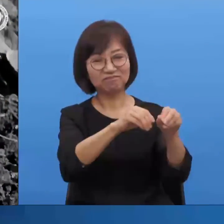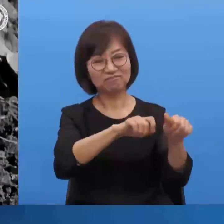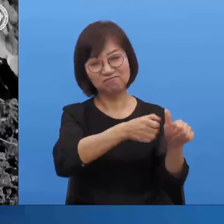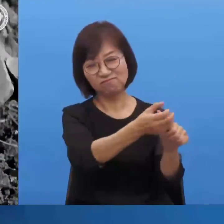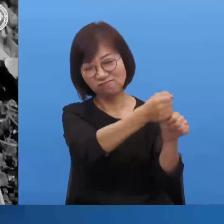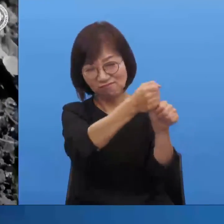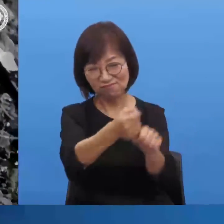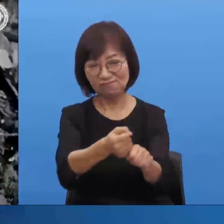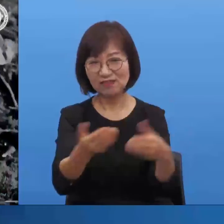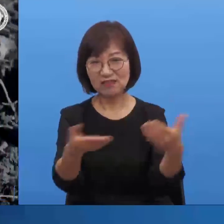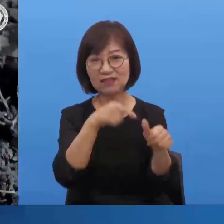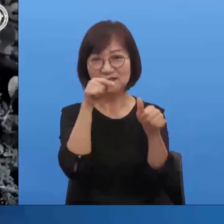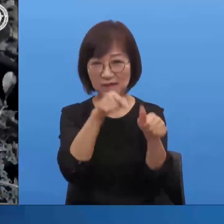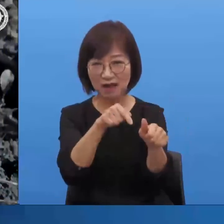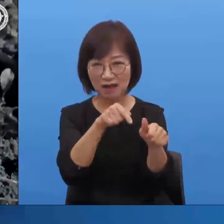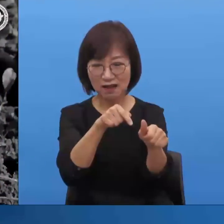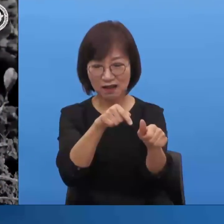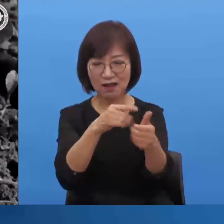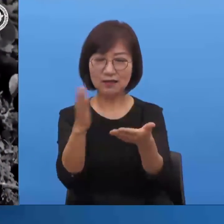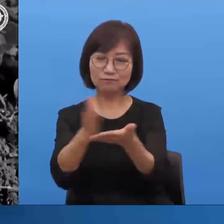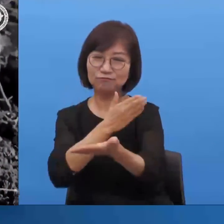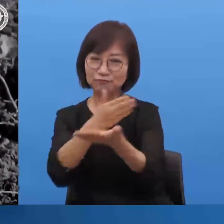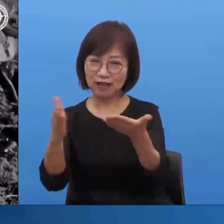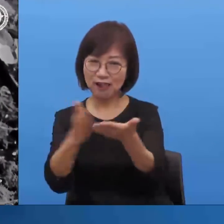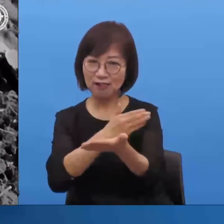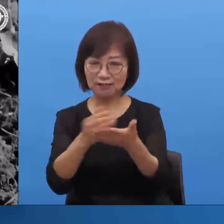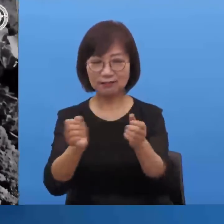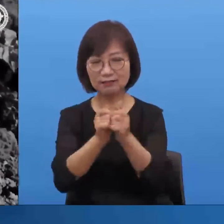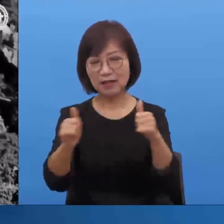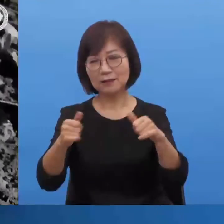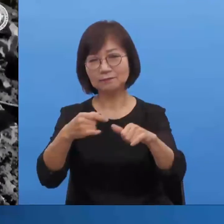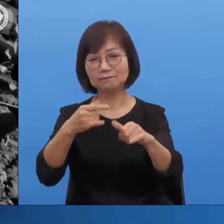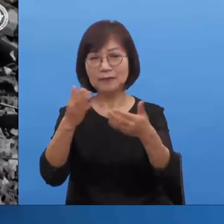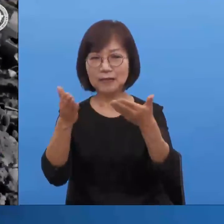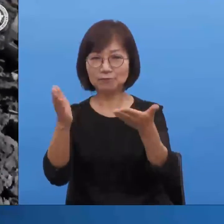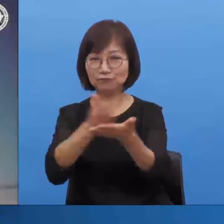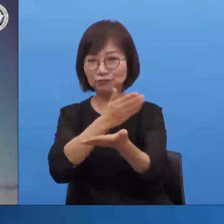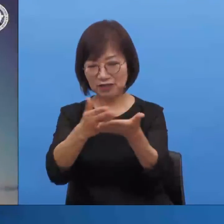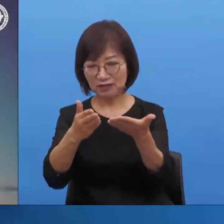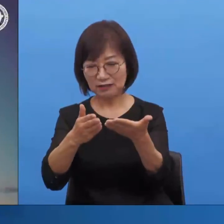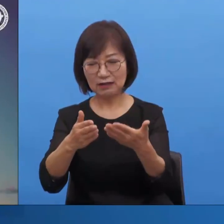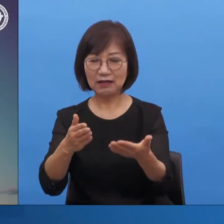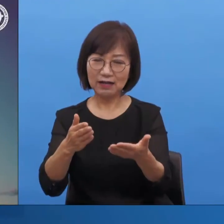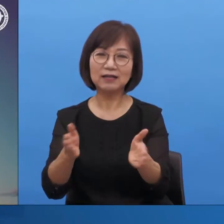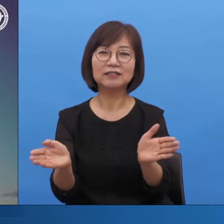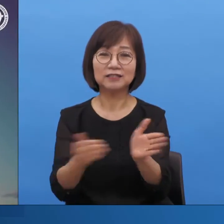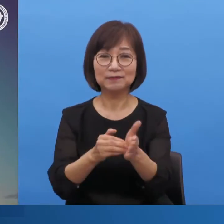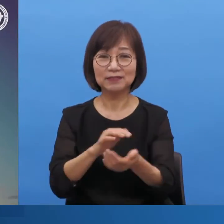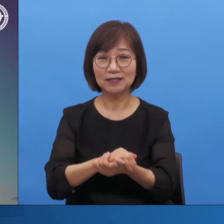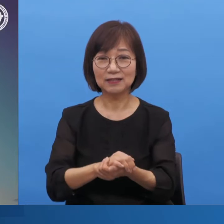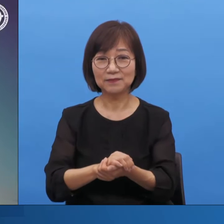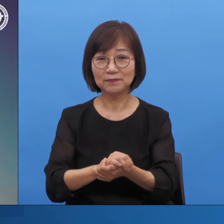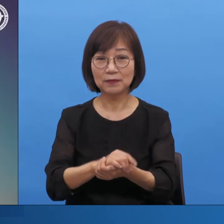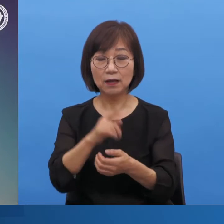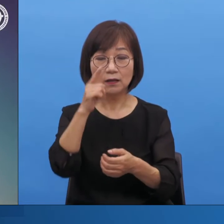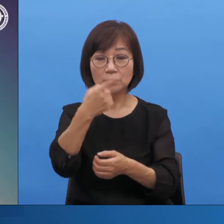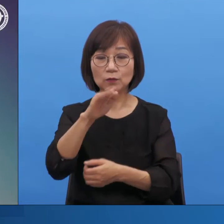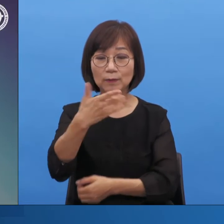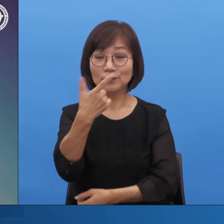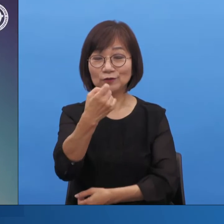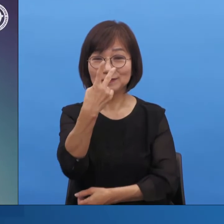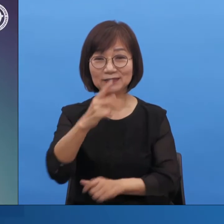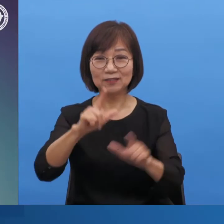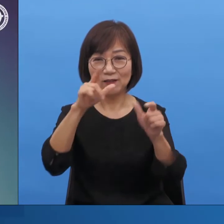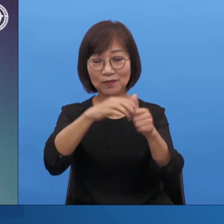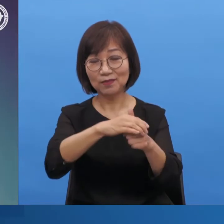끌려가며 제국주의의 전형적인 분할 통치 인종분리 정책의 피해자가 되었습니다. 1962년 벨기에로부터 독립하면서